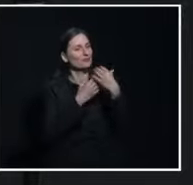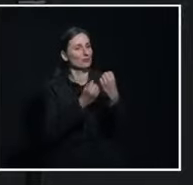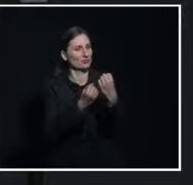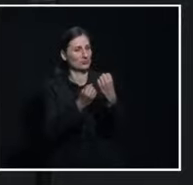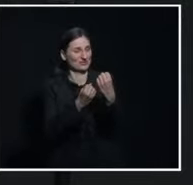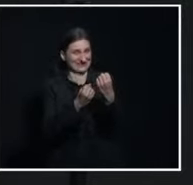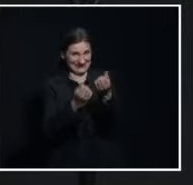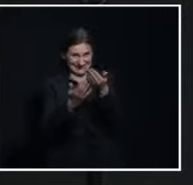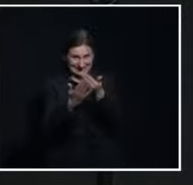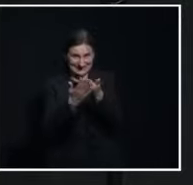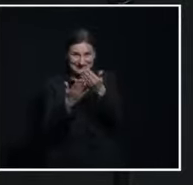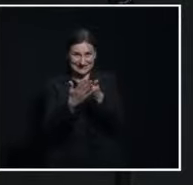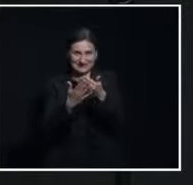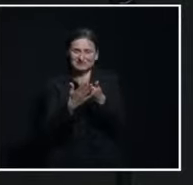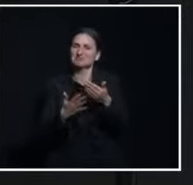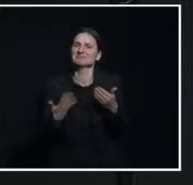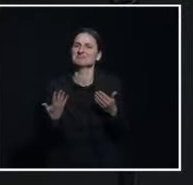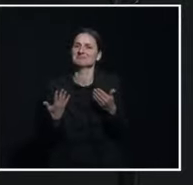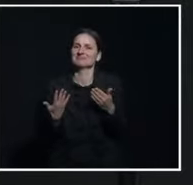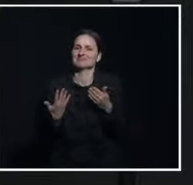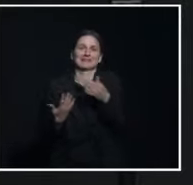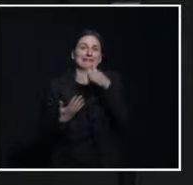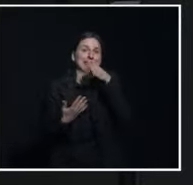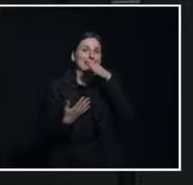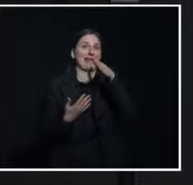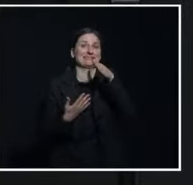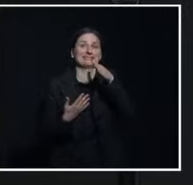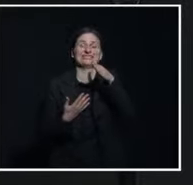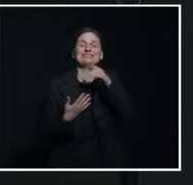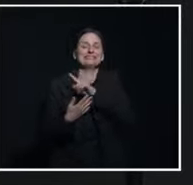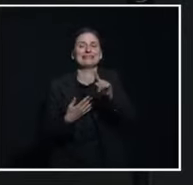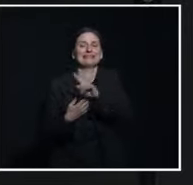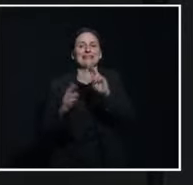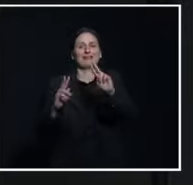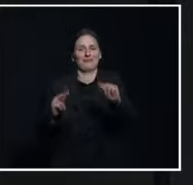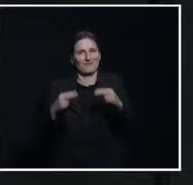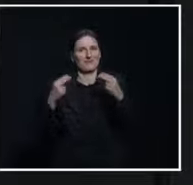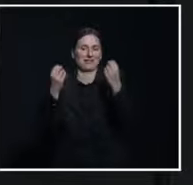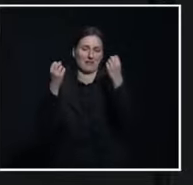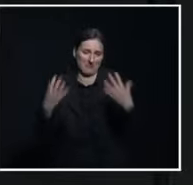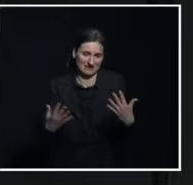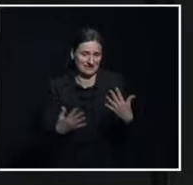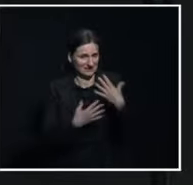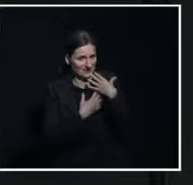dass dieser Faschismus, dass das einfach nie, nie wieder passiert.